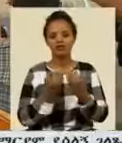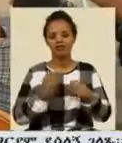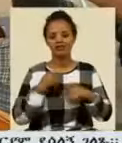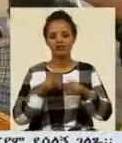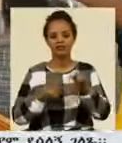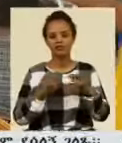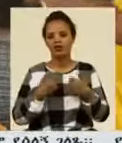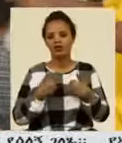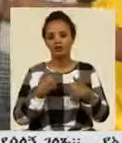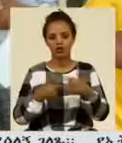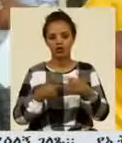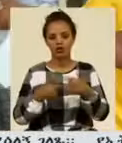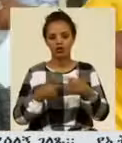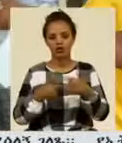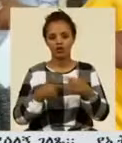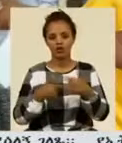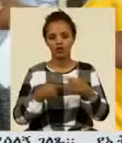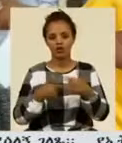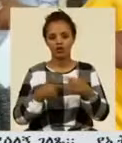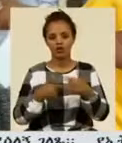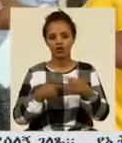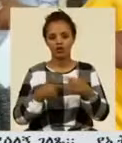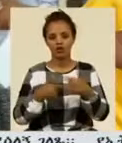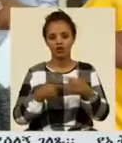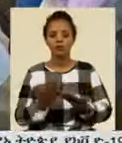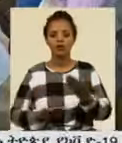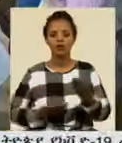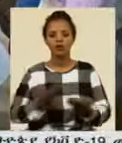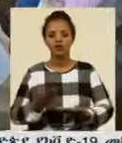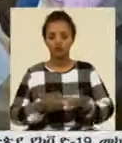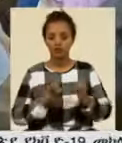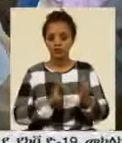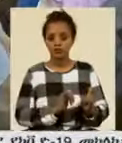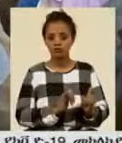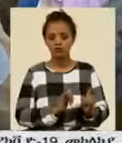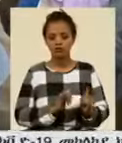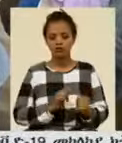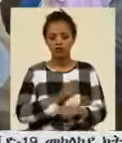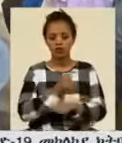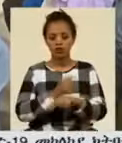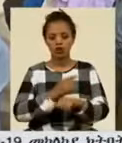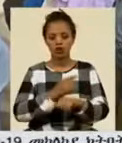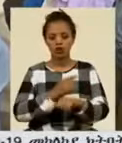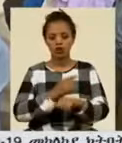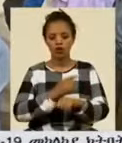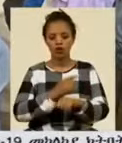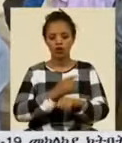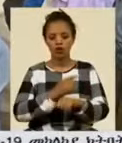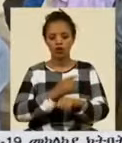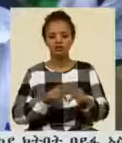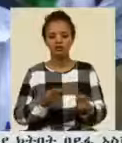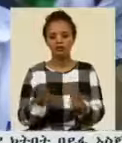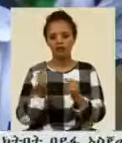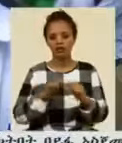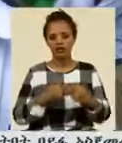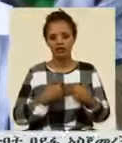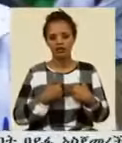ህብረተሰብ አለ ሄዶ የሚቀላቀሉበት። ስለዚህ የሚያገለግሉበትም እዚህ በተቋማችን ውስጥ ህብረተሰብ የሚመጣ አለ፣